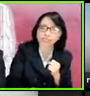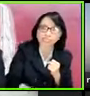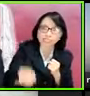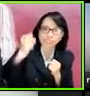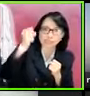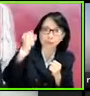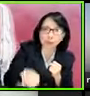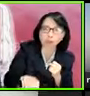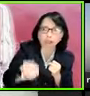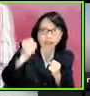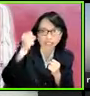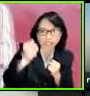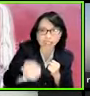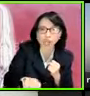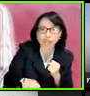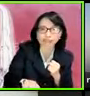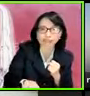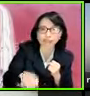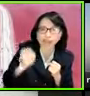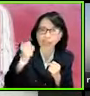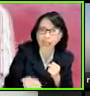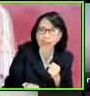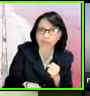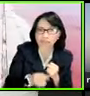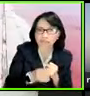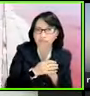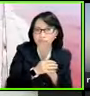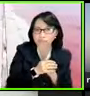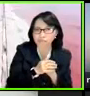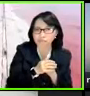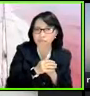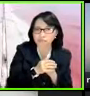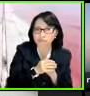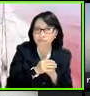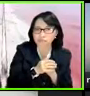kendali di bawah kedaulatan Allah